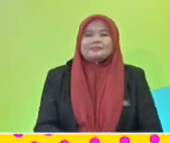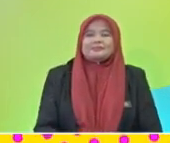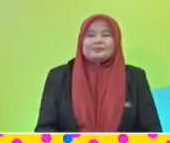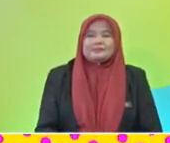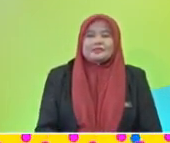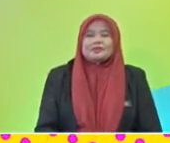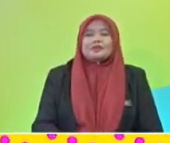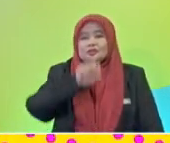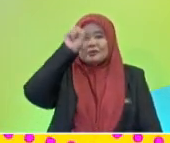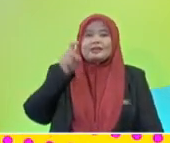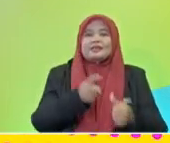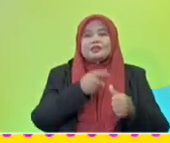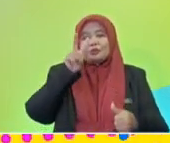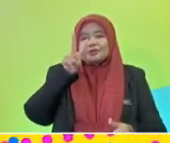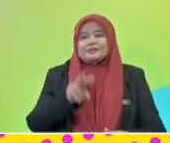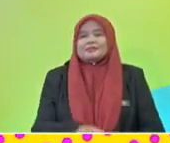soalan